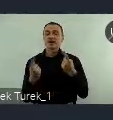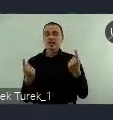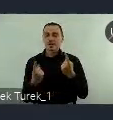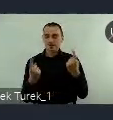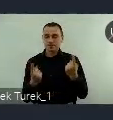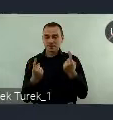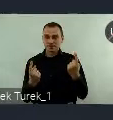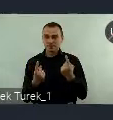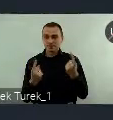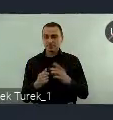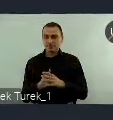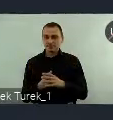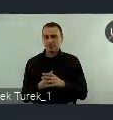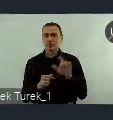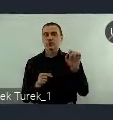norweską